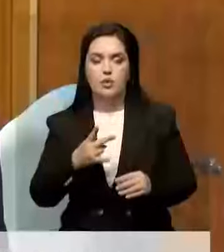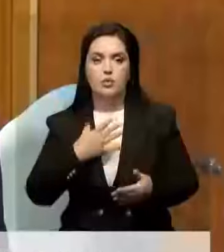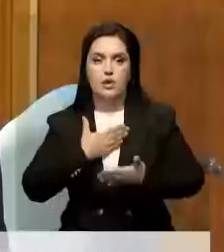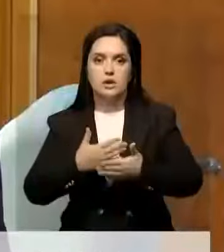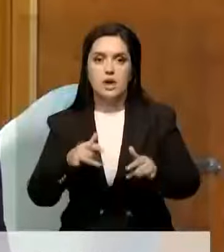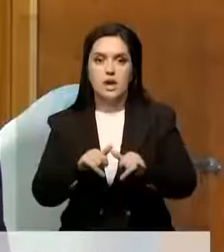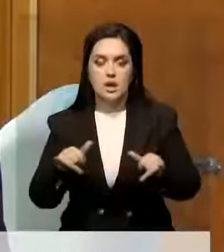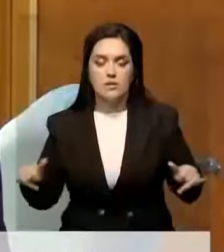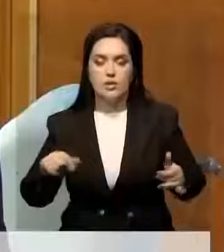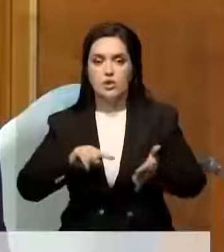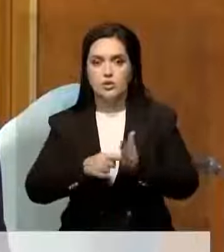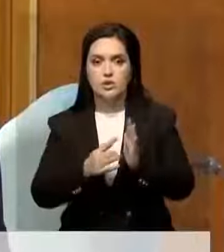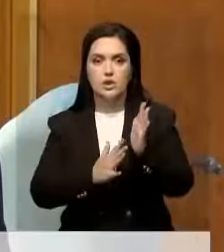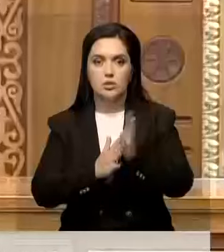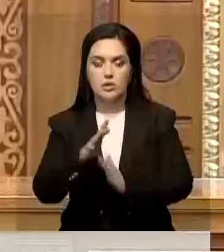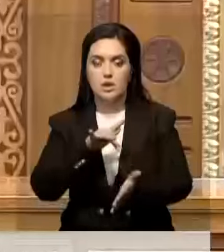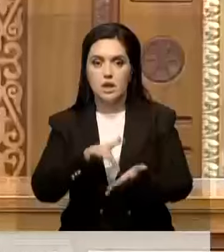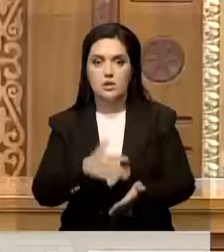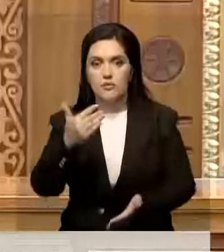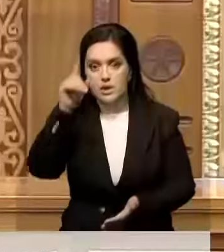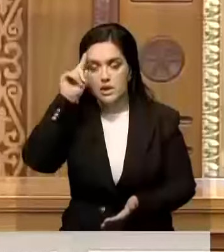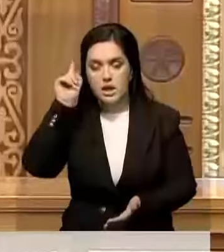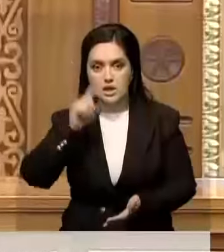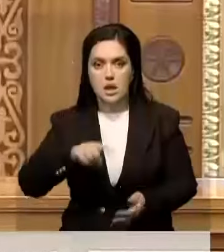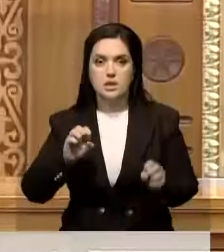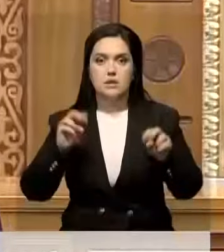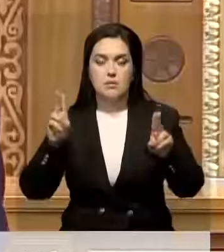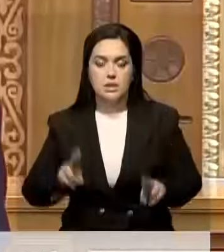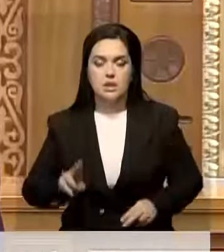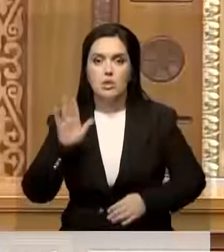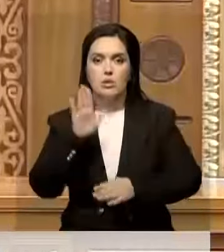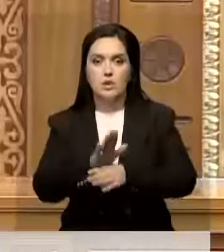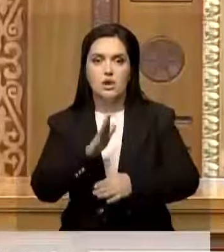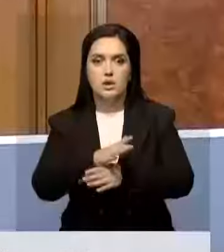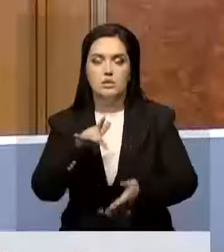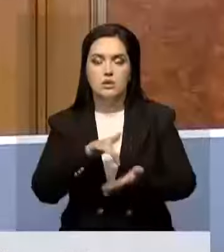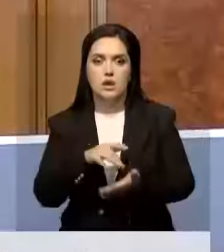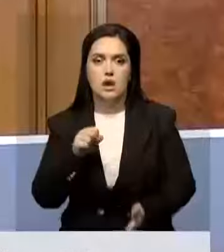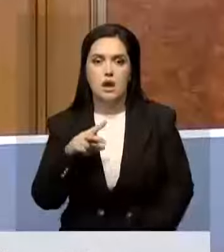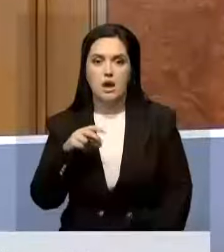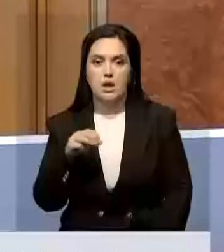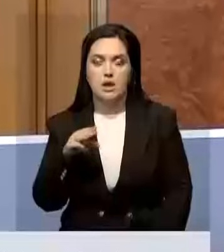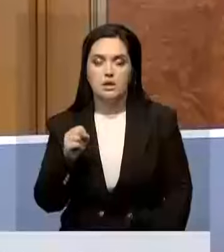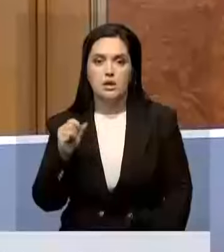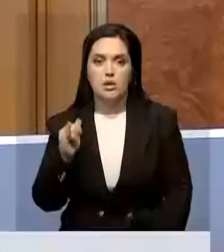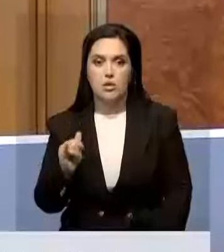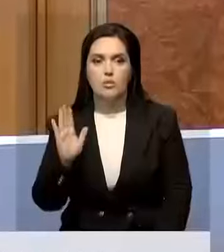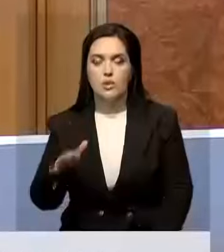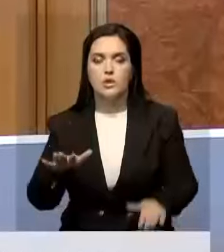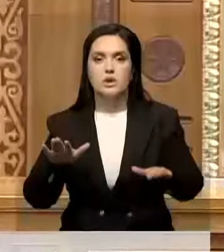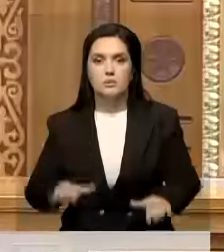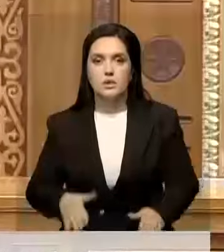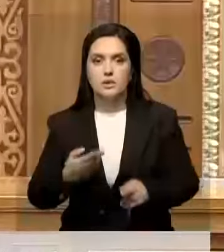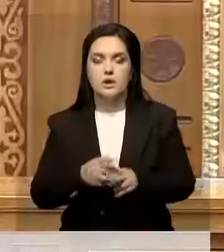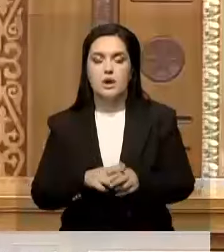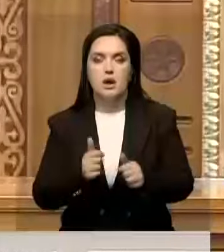новые точки роста в регионах. Как вы знаете, в этом году специальным указом образован город Алатау, который должен стать местом